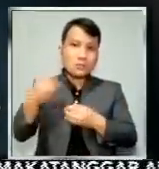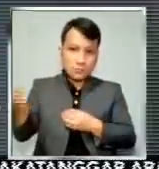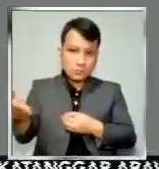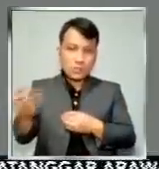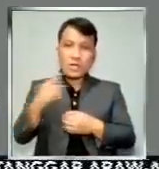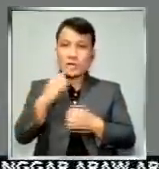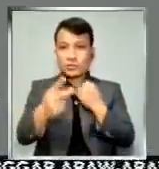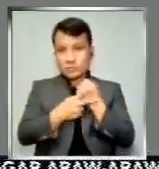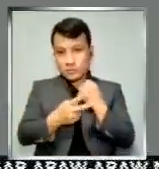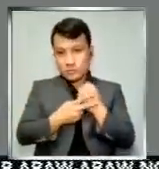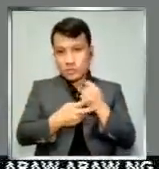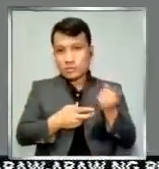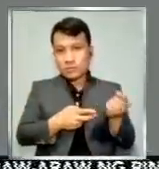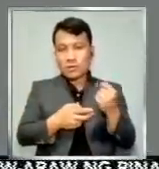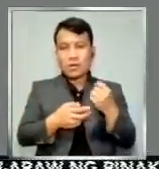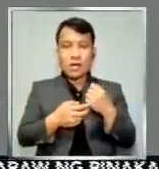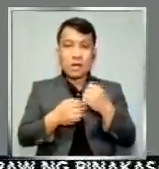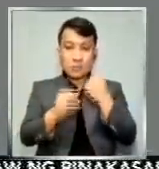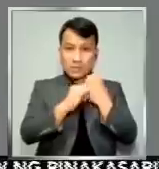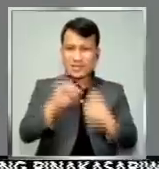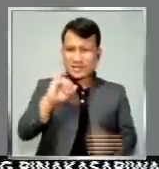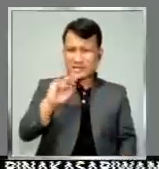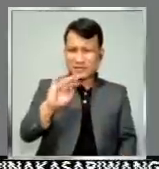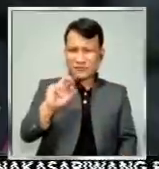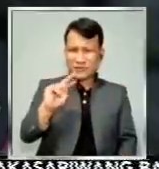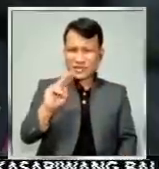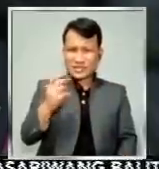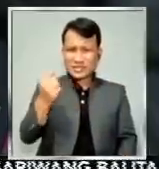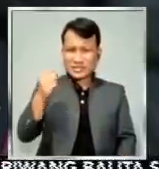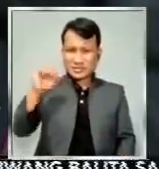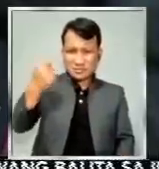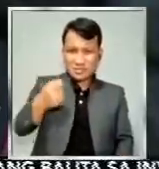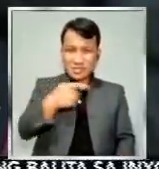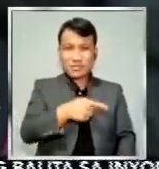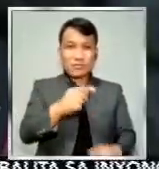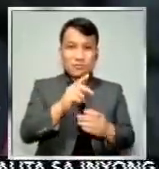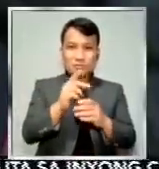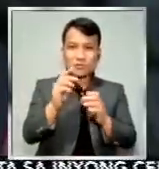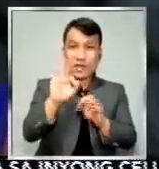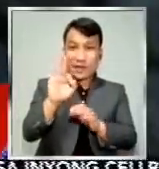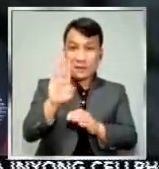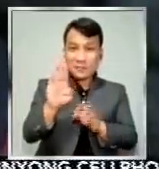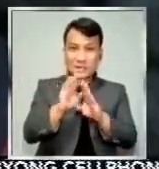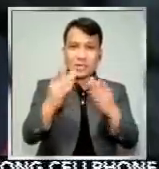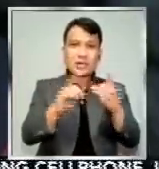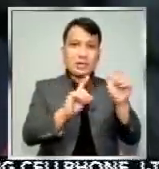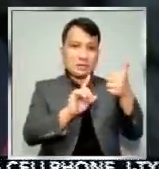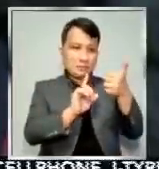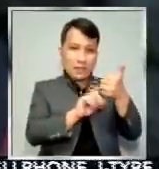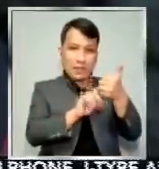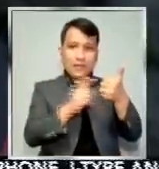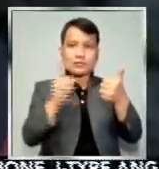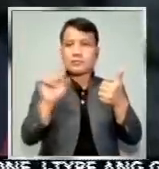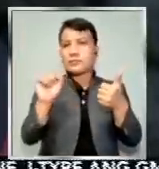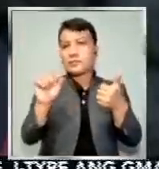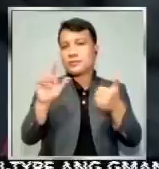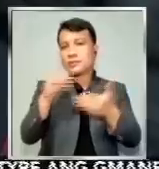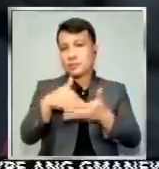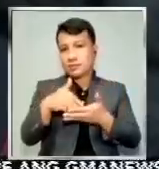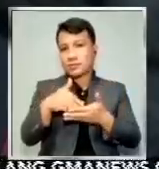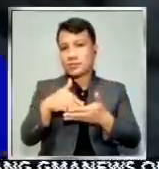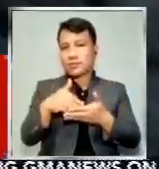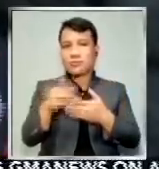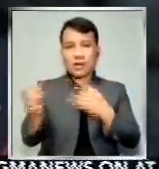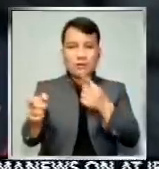Yung kanilang page meron ng 11,000 likes. It's all about yung stocks at saka real estate. Yun ang sinasabi